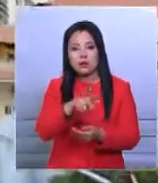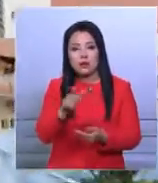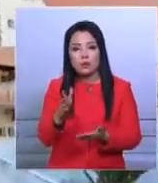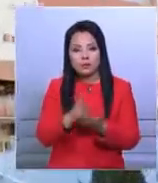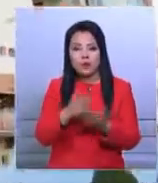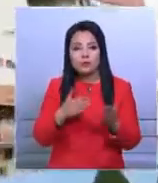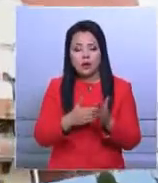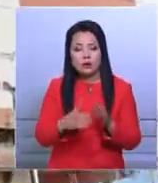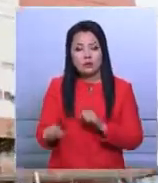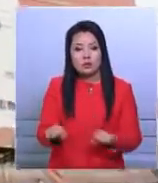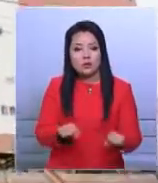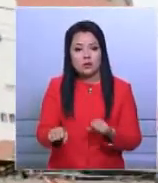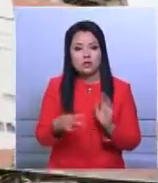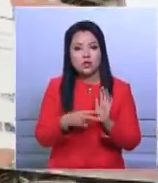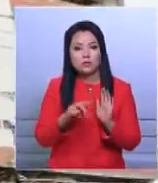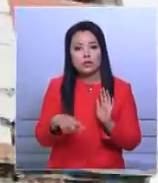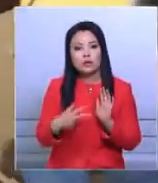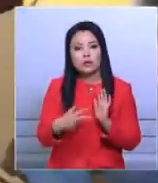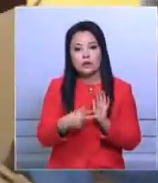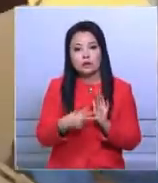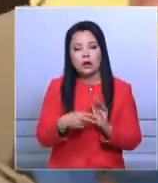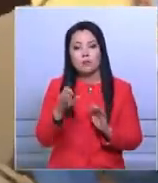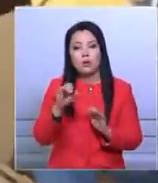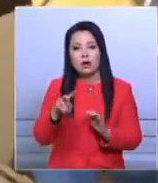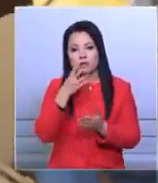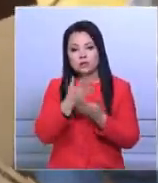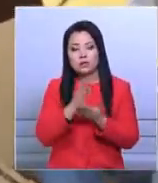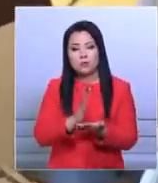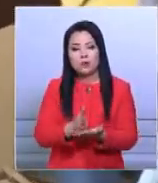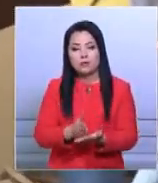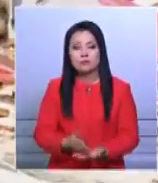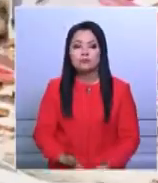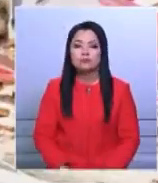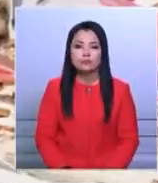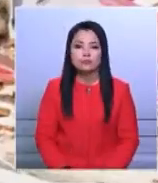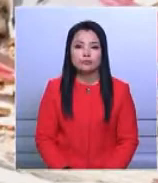кеткен. Зілзала күші 7.8 балға жетті.